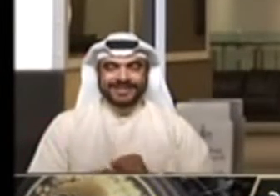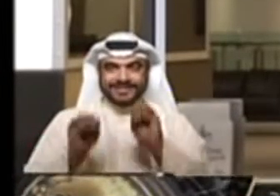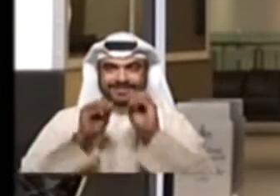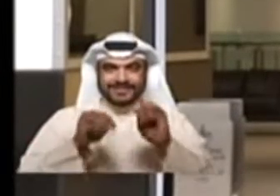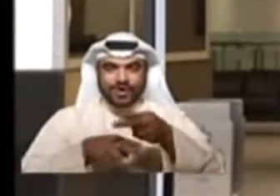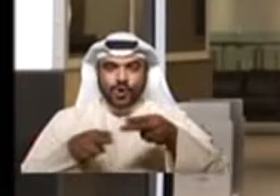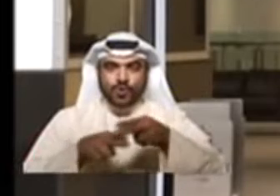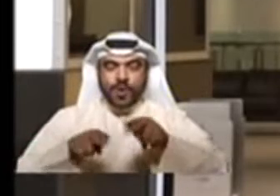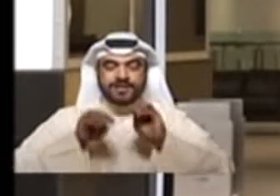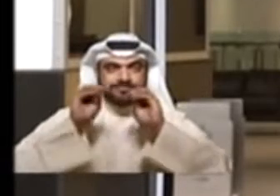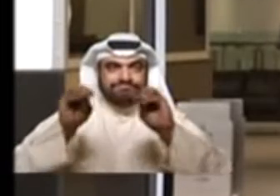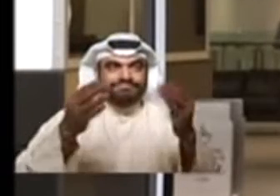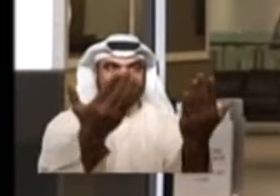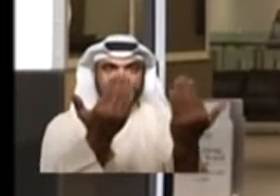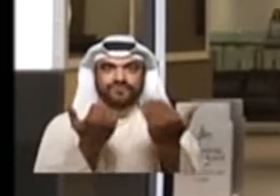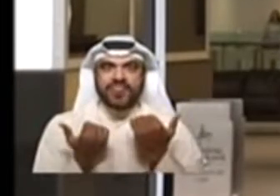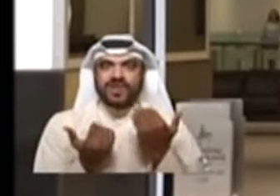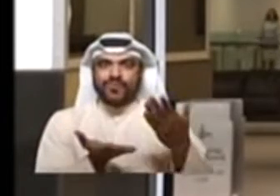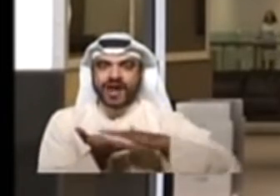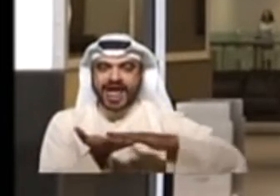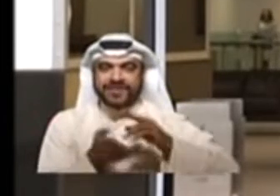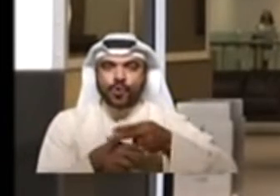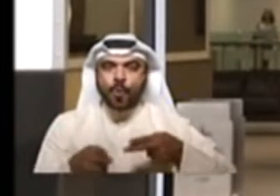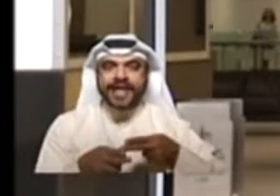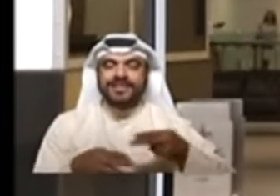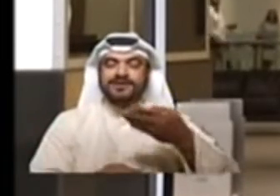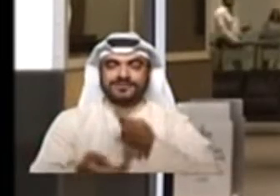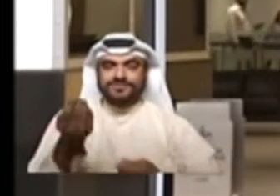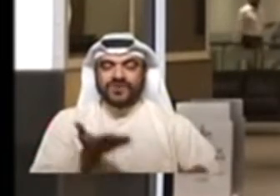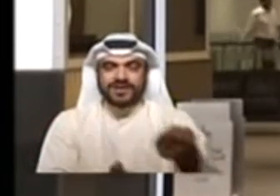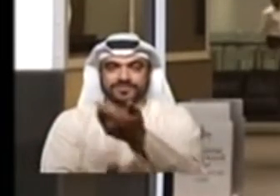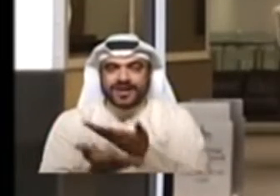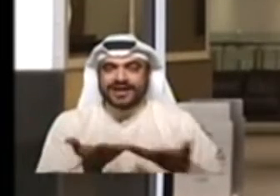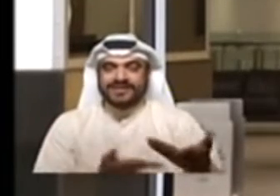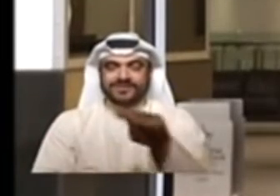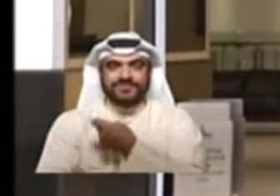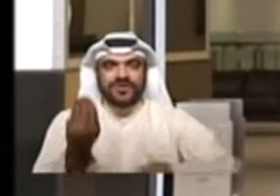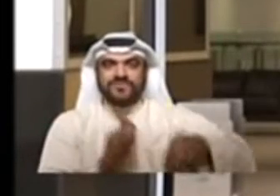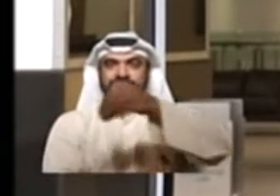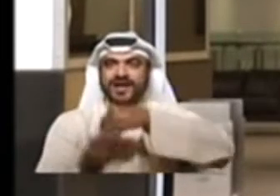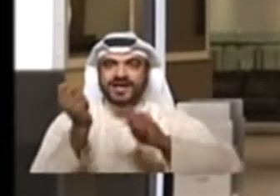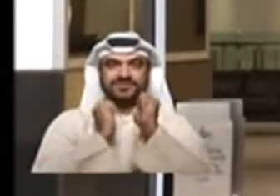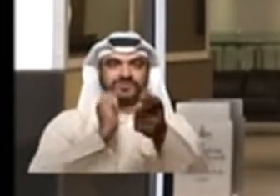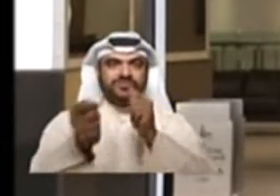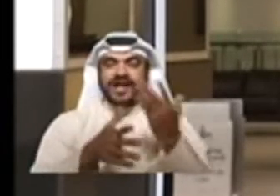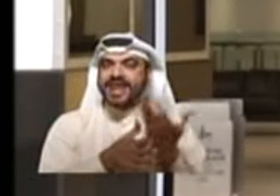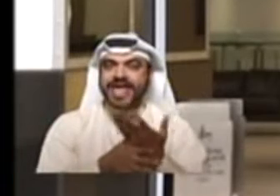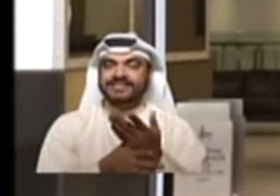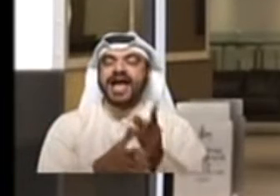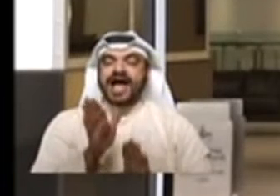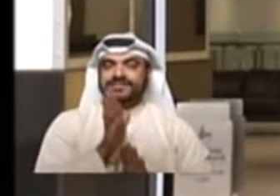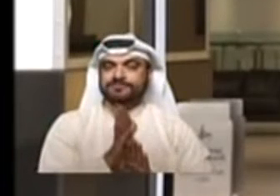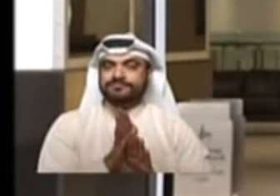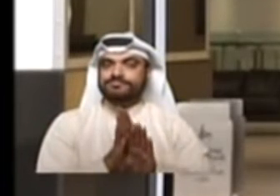الكويتي والشركات المدرجة به، عقدت البورصة سلسلة من اللقاءات داخل مجموعة جولدمان ساكس لشرح فرص الاستثمار